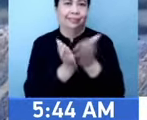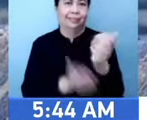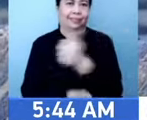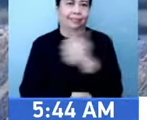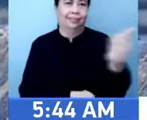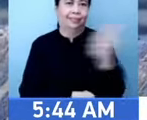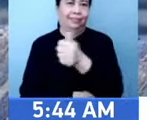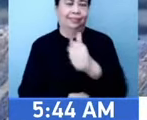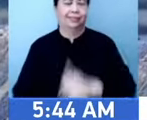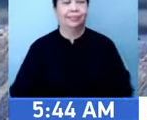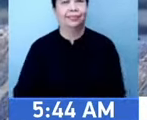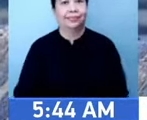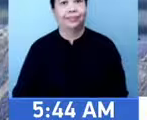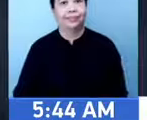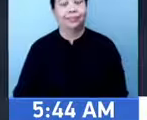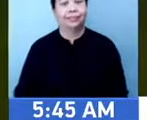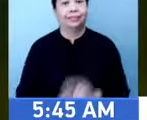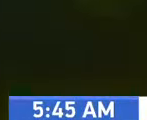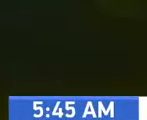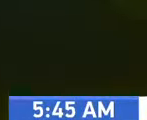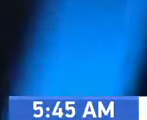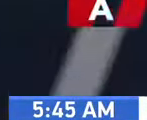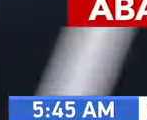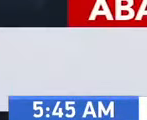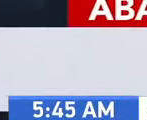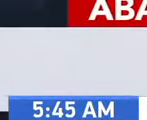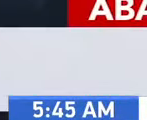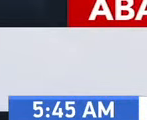At abangan sa unang balita.